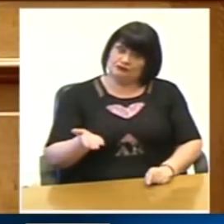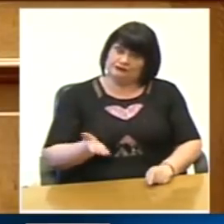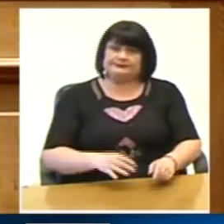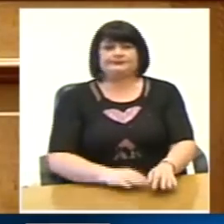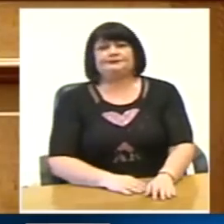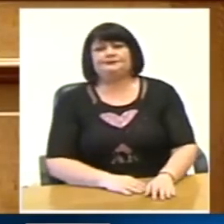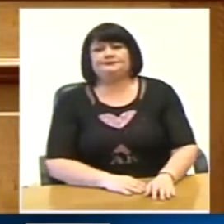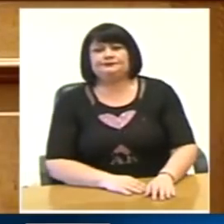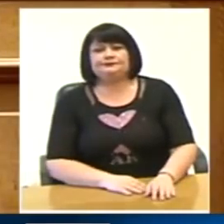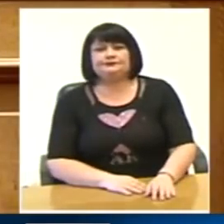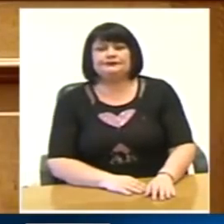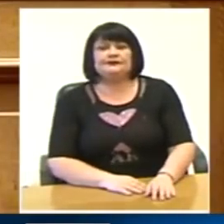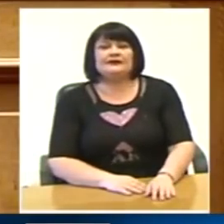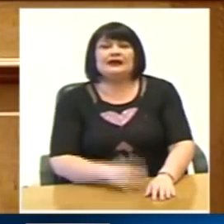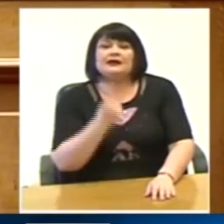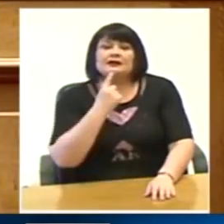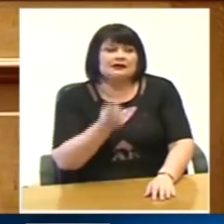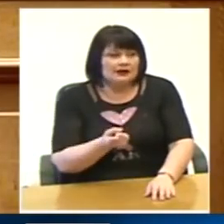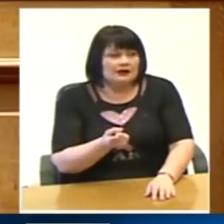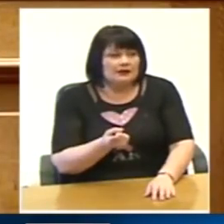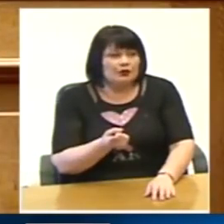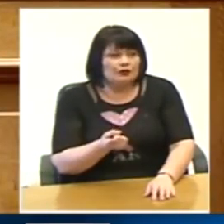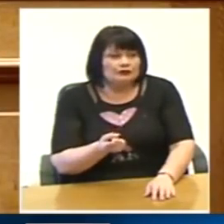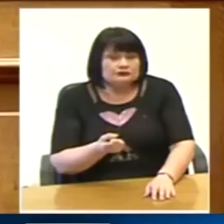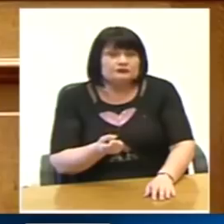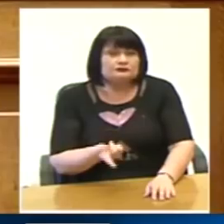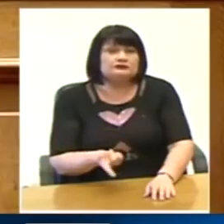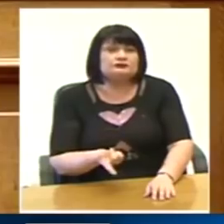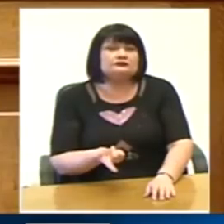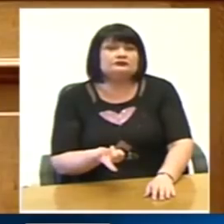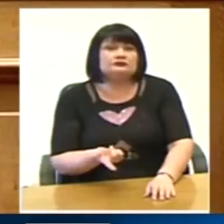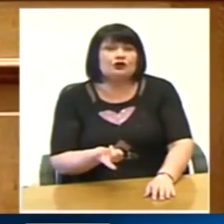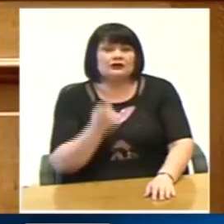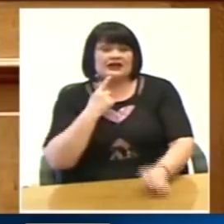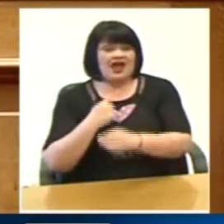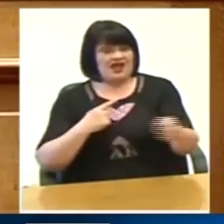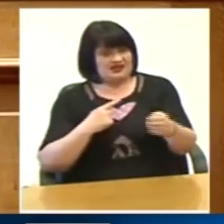Πώς να χαρακτηρίσω μια τέτοια πράξη για κάποιους που ισχυρίζονται είναι ακόμη αριστεροί.